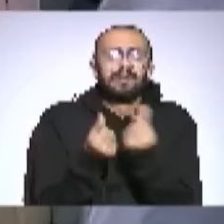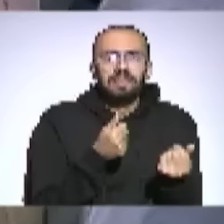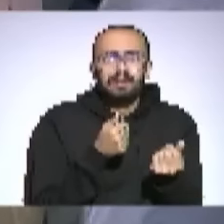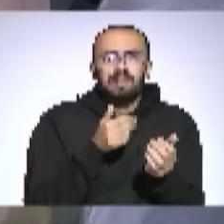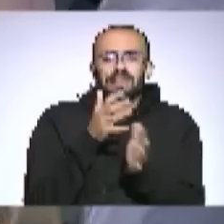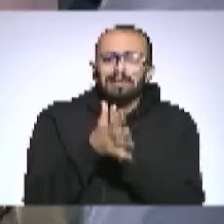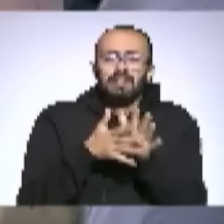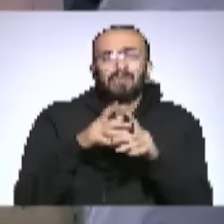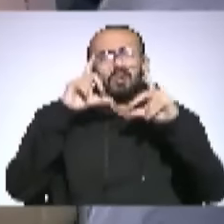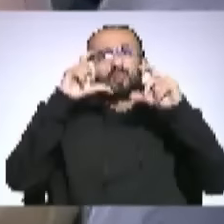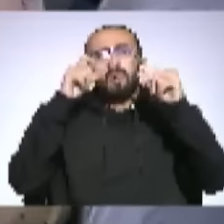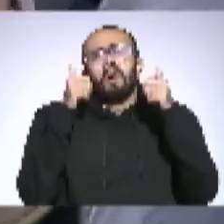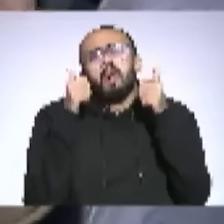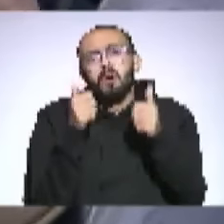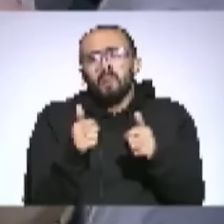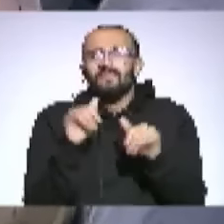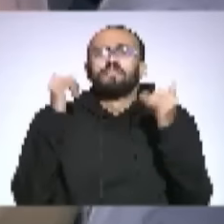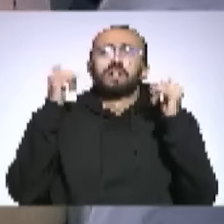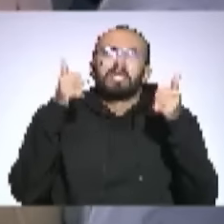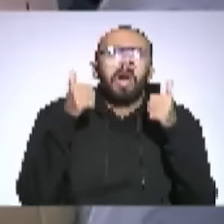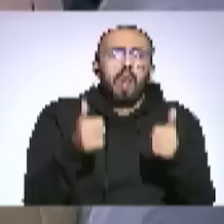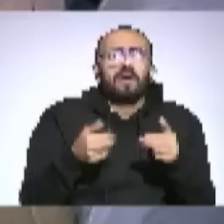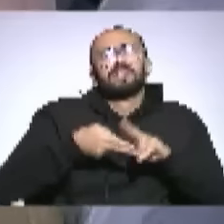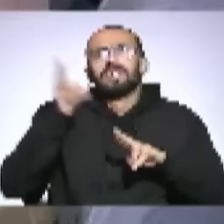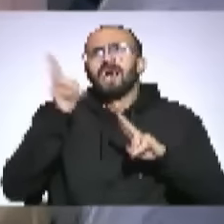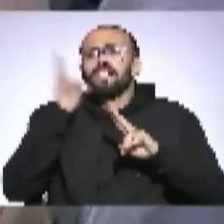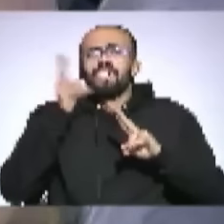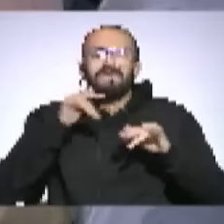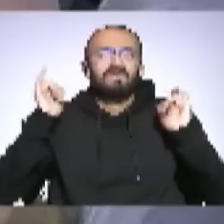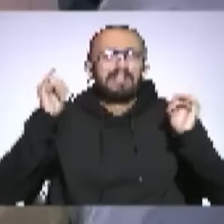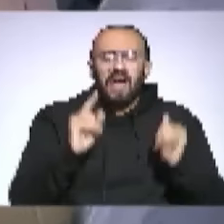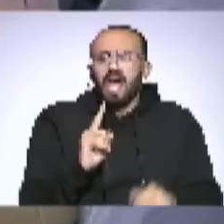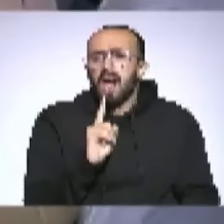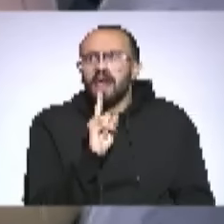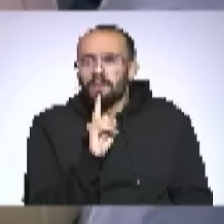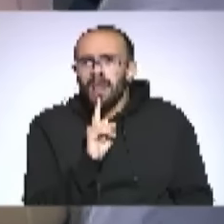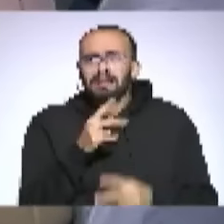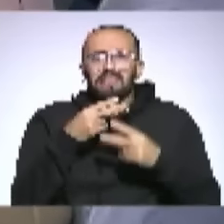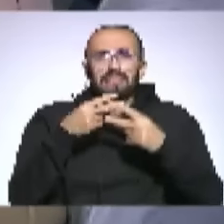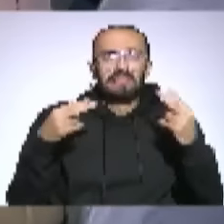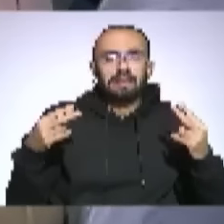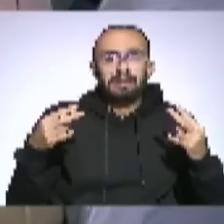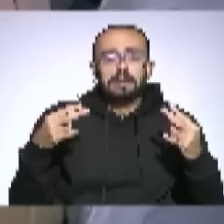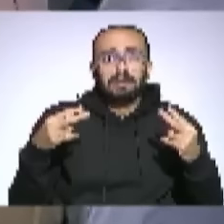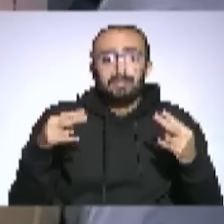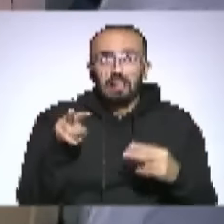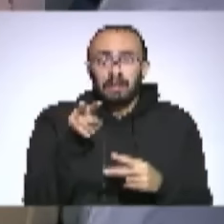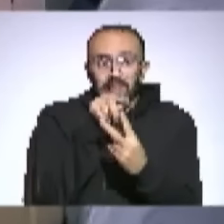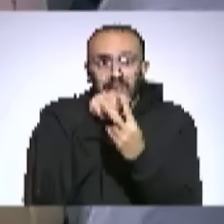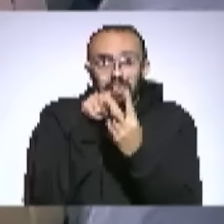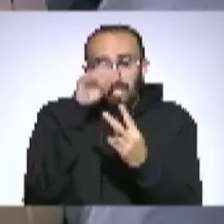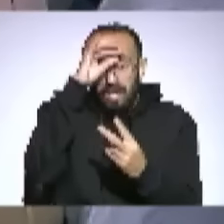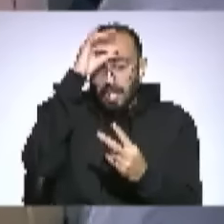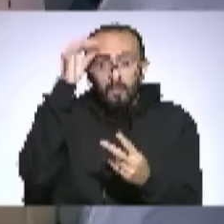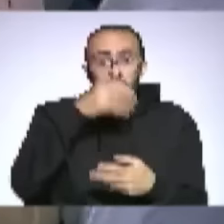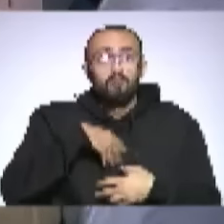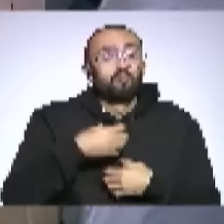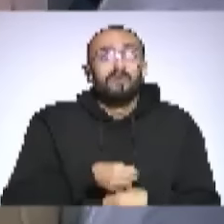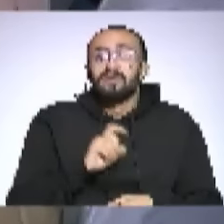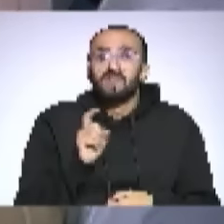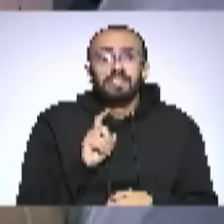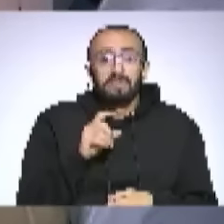وكلها صور حلوه وخروجات حلوه وسفر وفسح واعياد ميلاد والكلام ده ده بيخلي الاثنين لو ما عندهمش ثقه في نفسهم